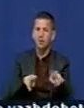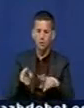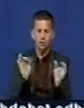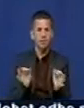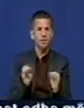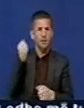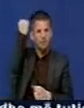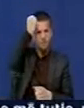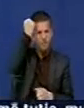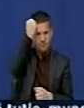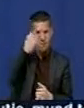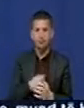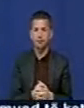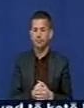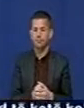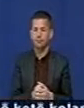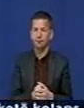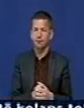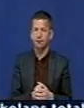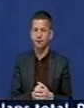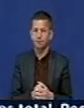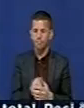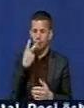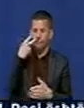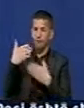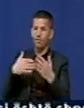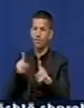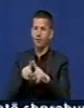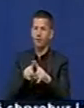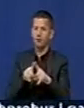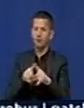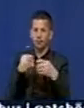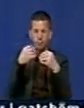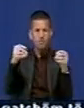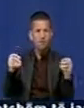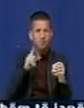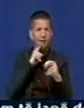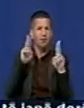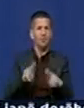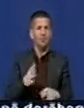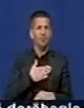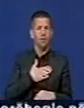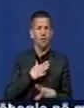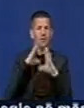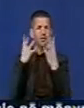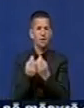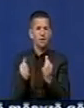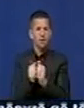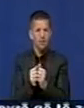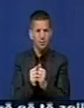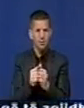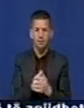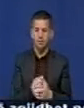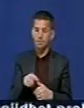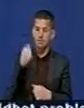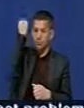për Kosovën. Me lejoni që në retrospektiv të bëj një përshkrim të realitetit tonë të përbashkët.